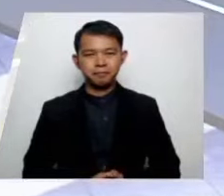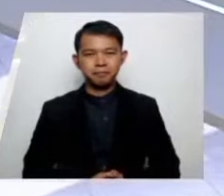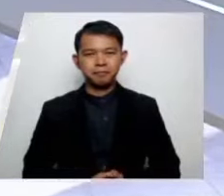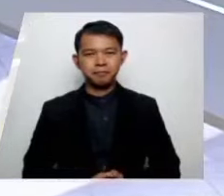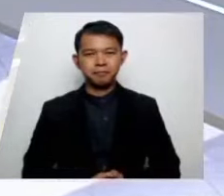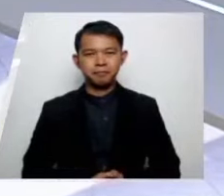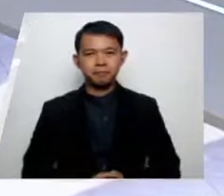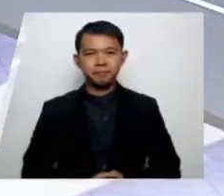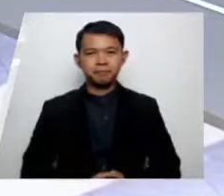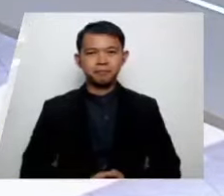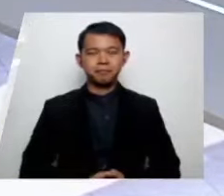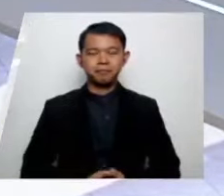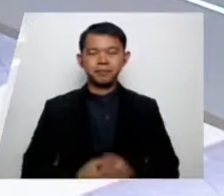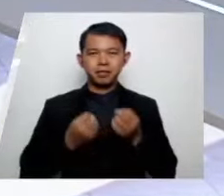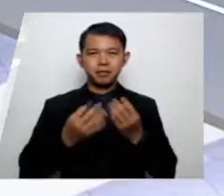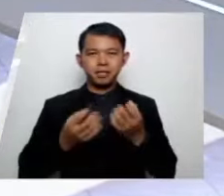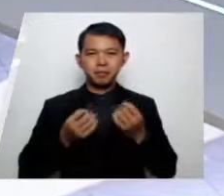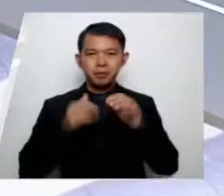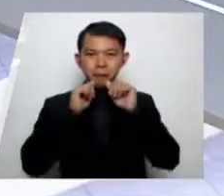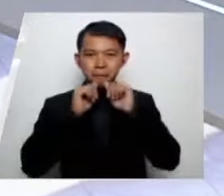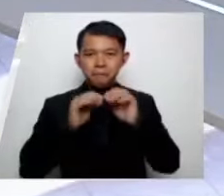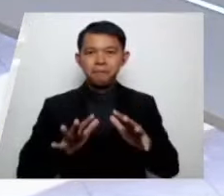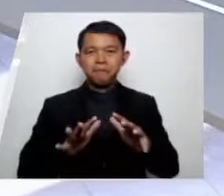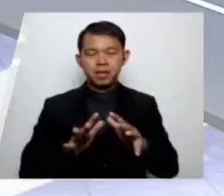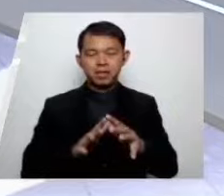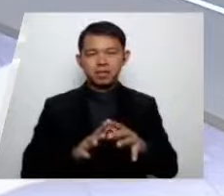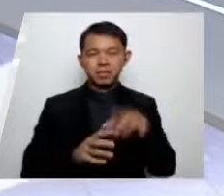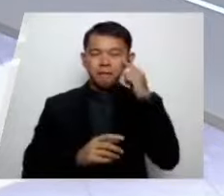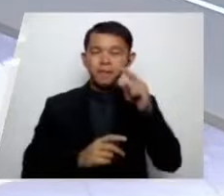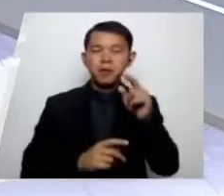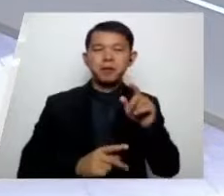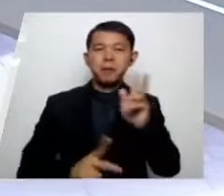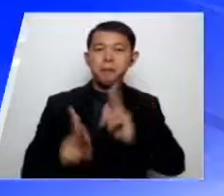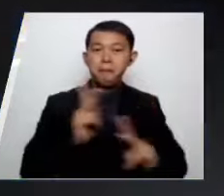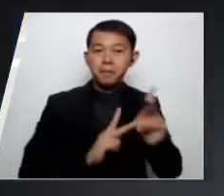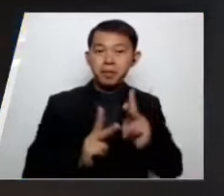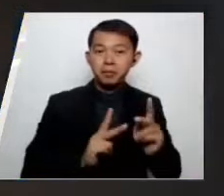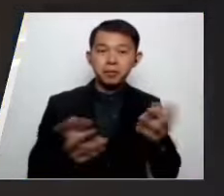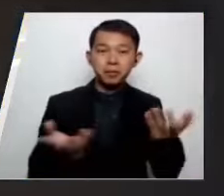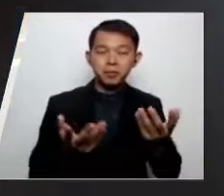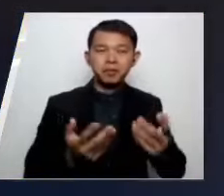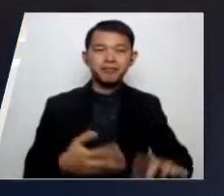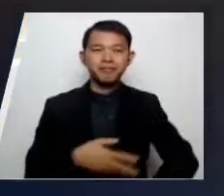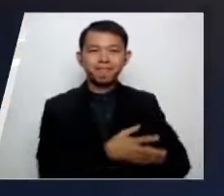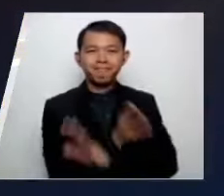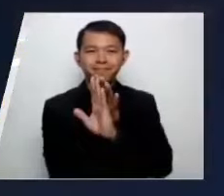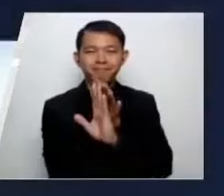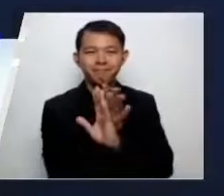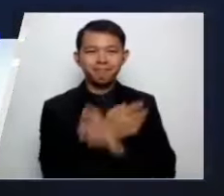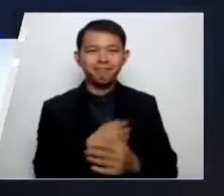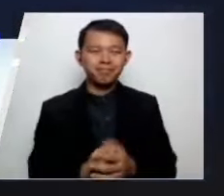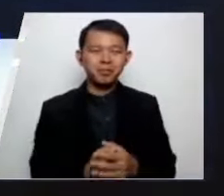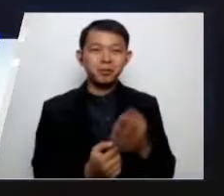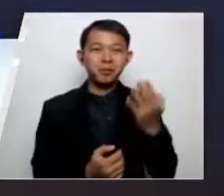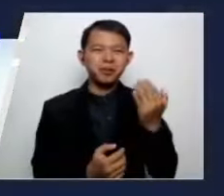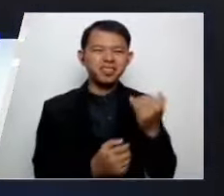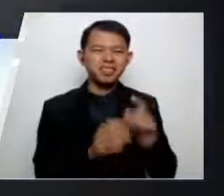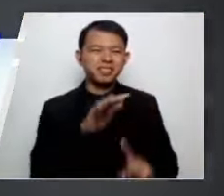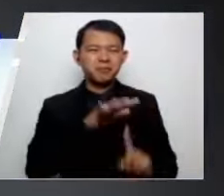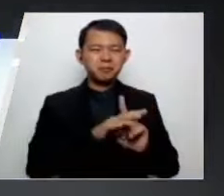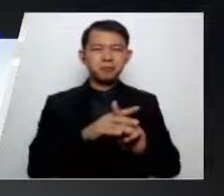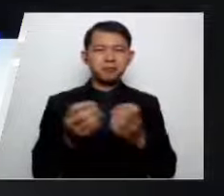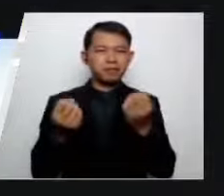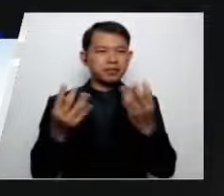Caterpon Blessings ang dumating para sa mga residente ng Panakan, Davao City. Nagsulputan sa pantalan ang